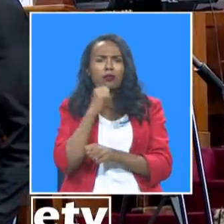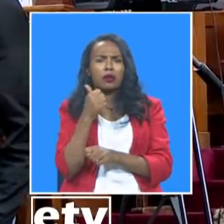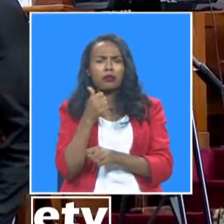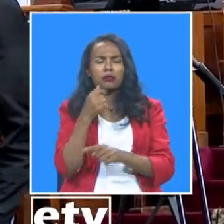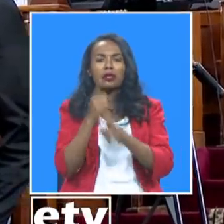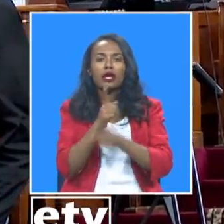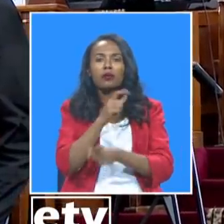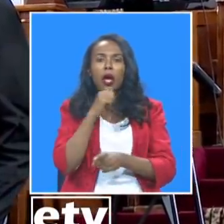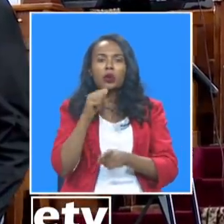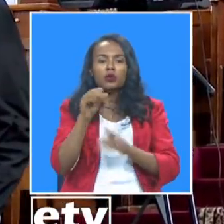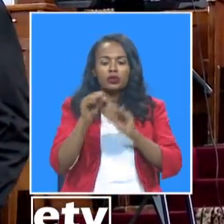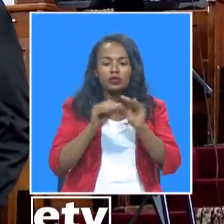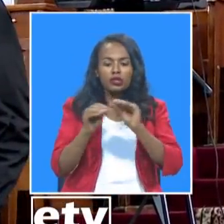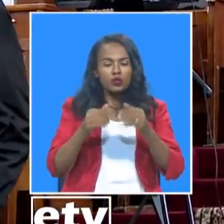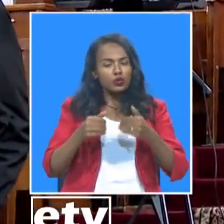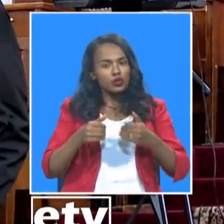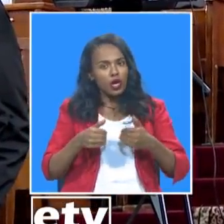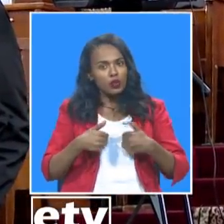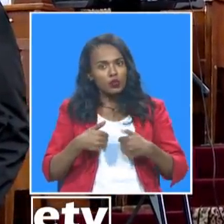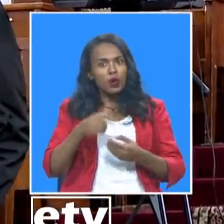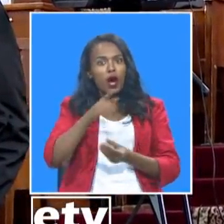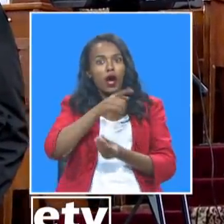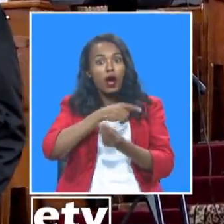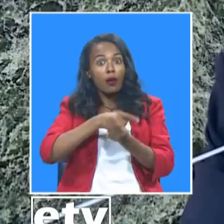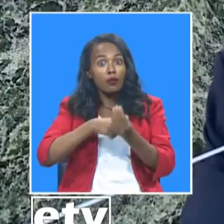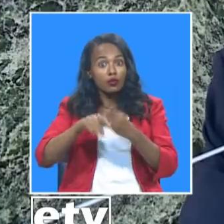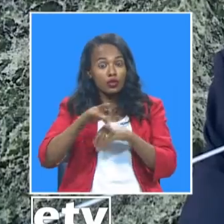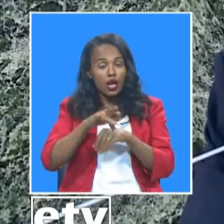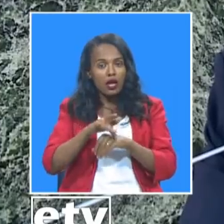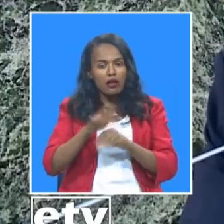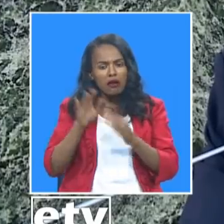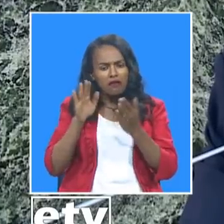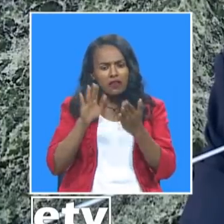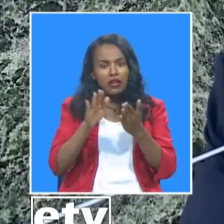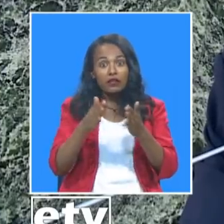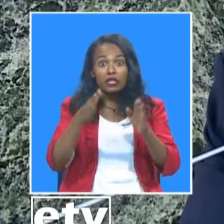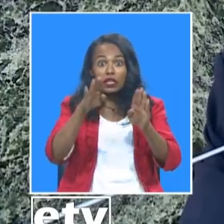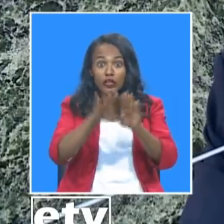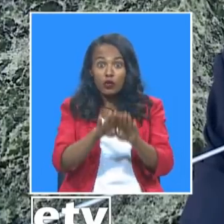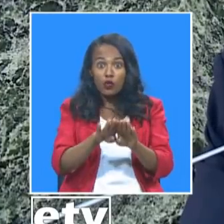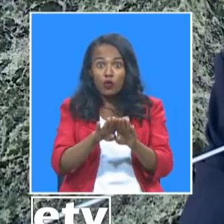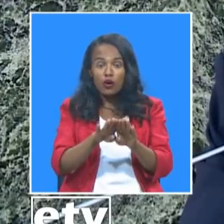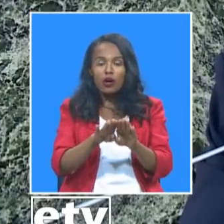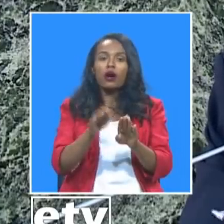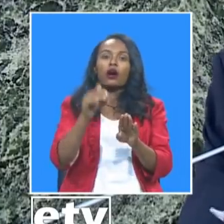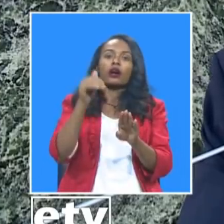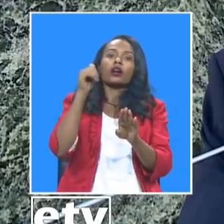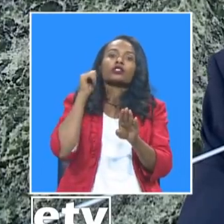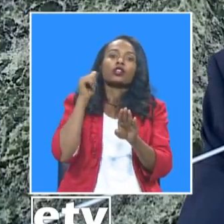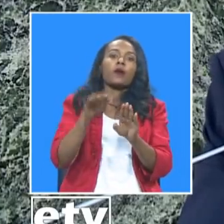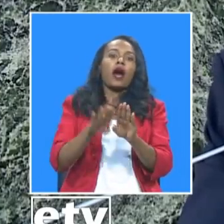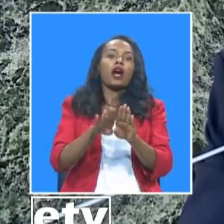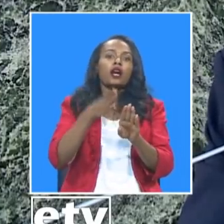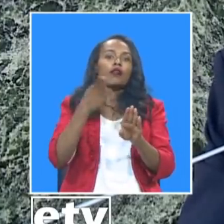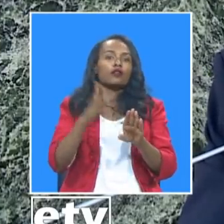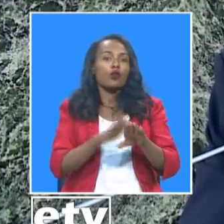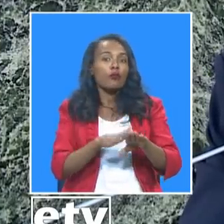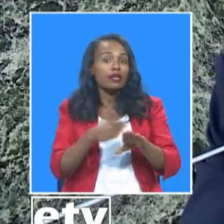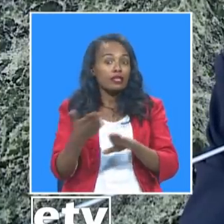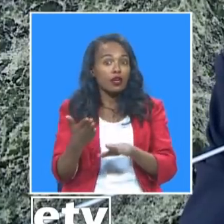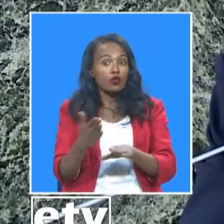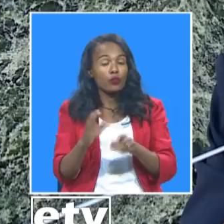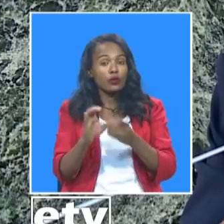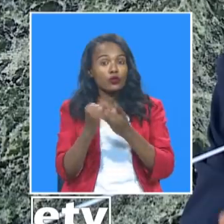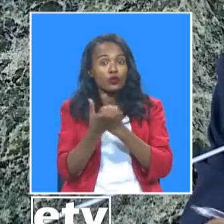ያልሆኑ እንቅስቃሴዎች ያሉባቸው አካባቢዎች ላይ ፊት ለፊት እየዘጉ ከጀርባ ደግሞ ከፍተው